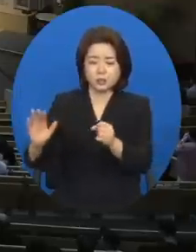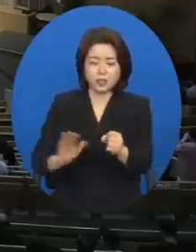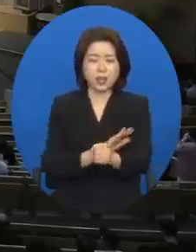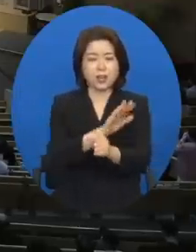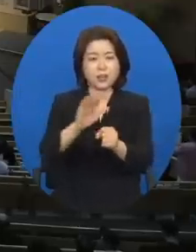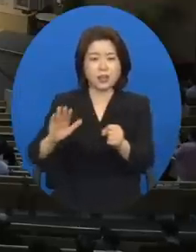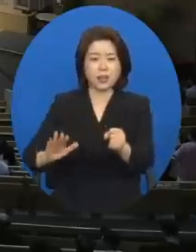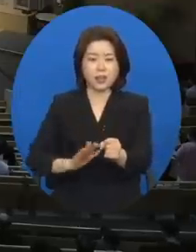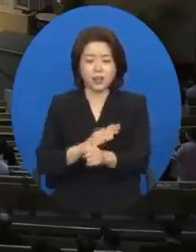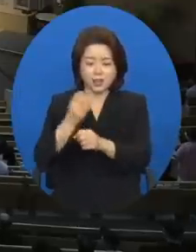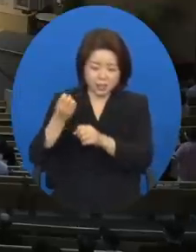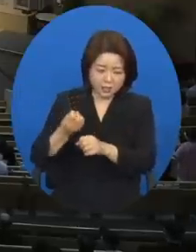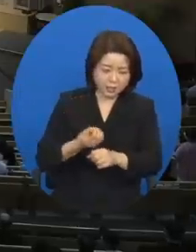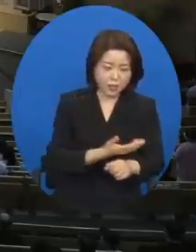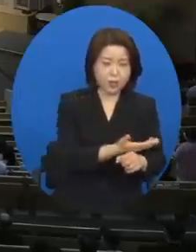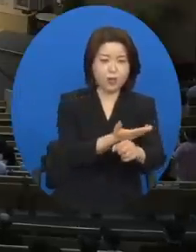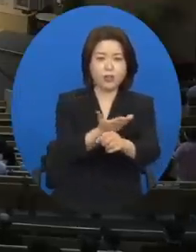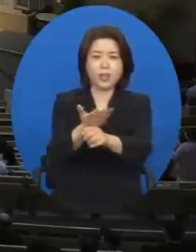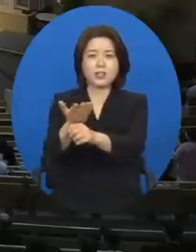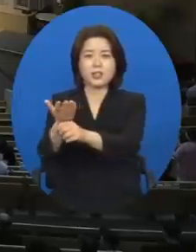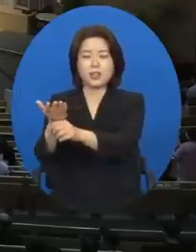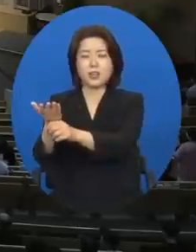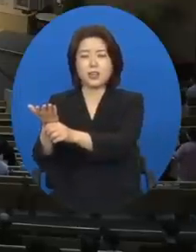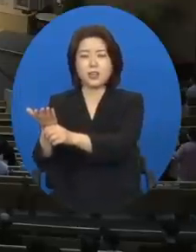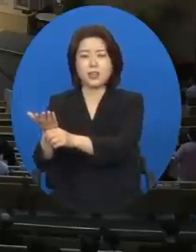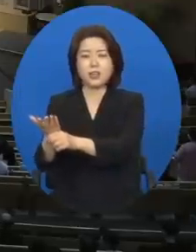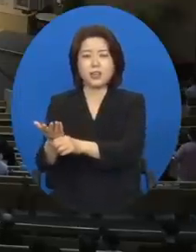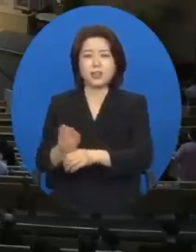예수 사랑 전하세.